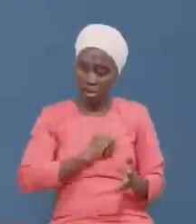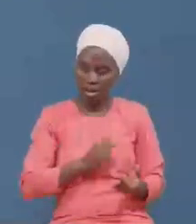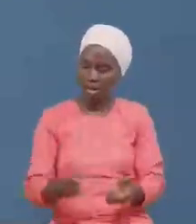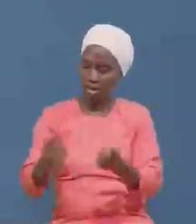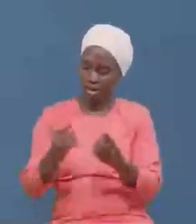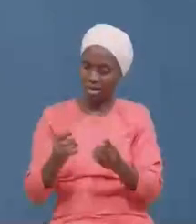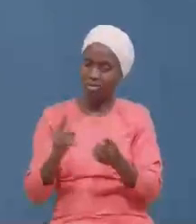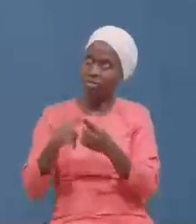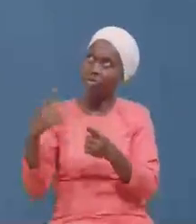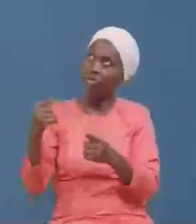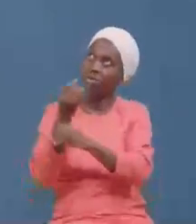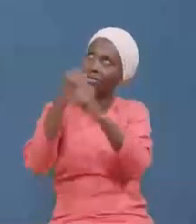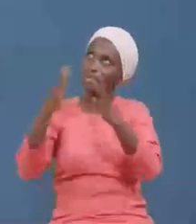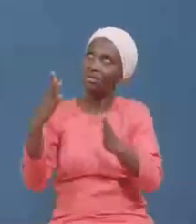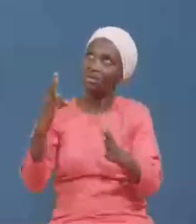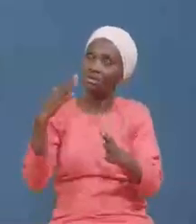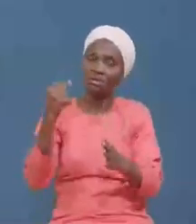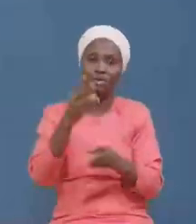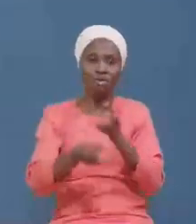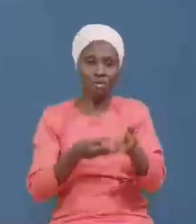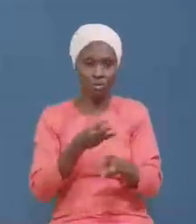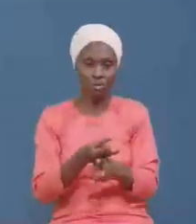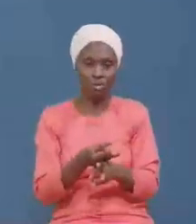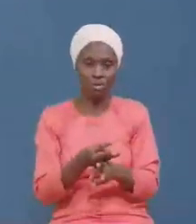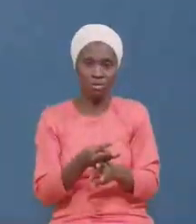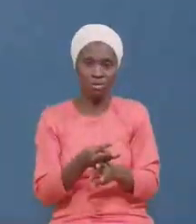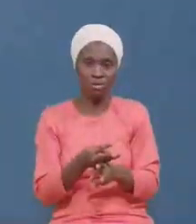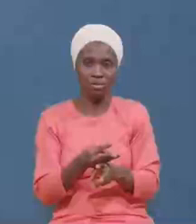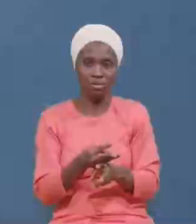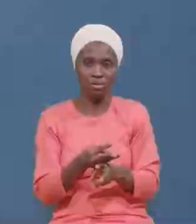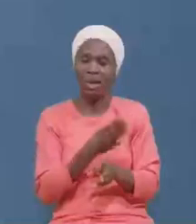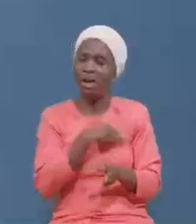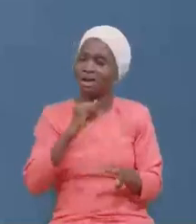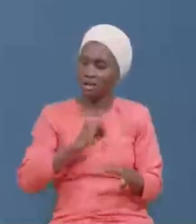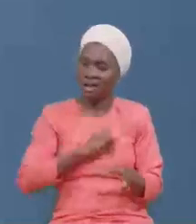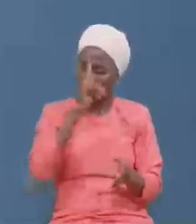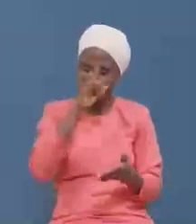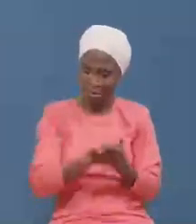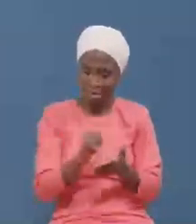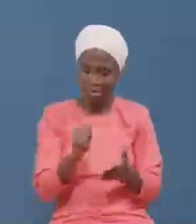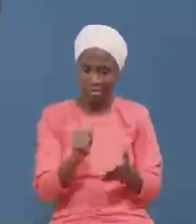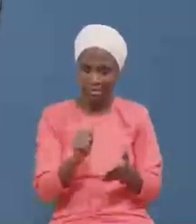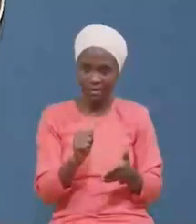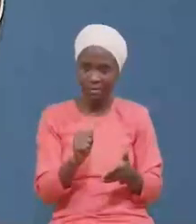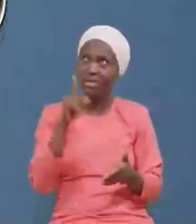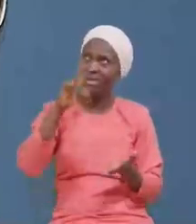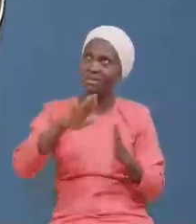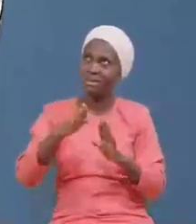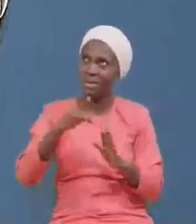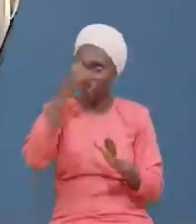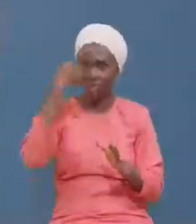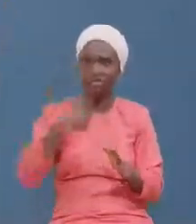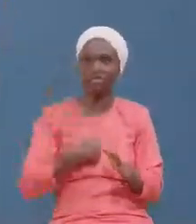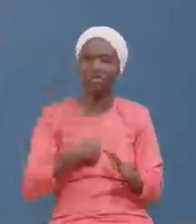Je viens vers le Sauveur du monde. Et je crois qu'il est mort pour moi. Je